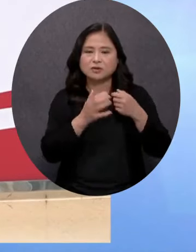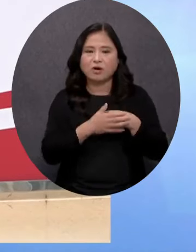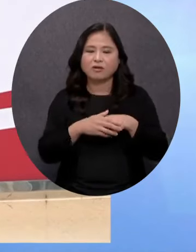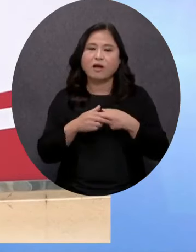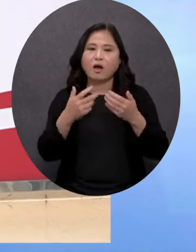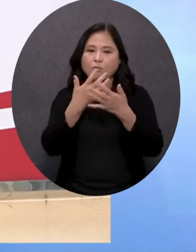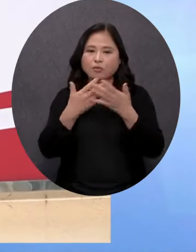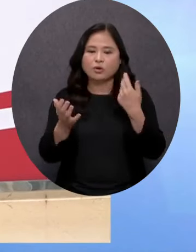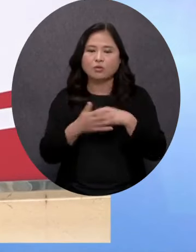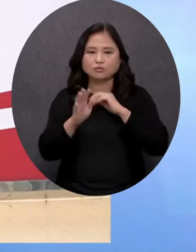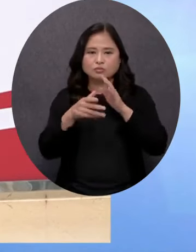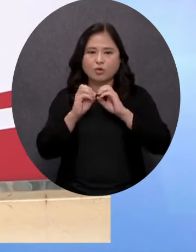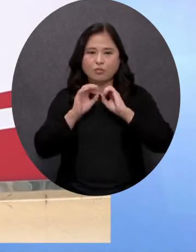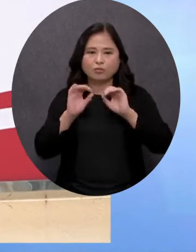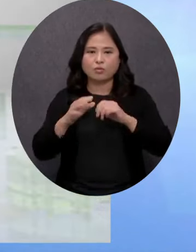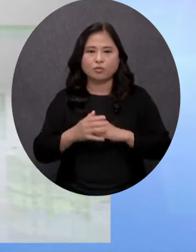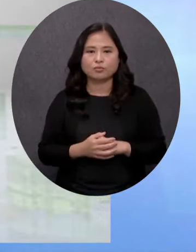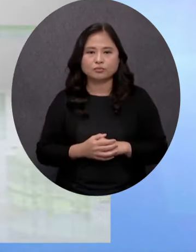道。